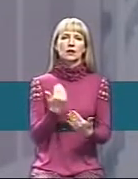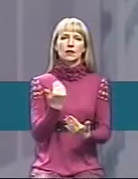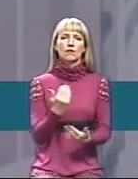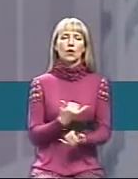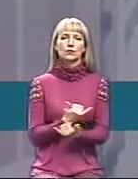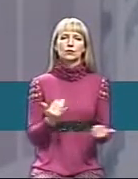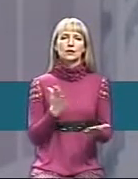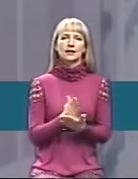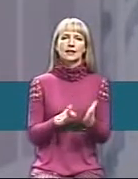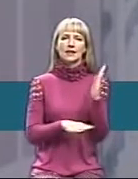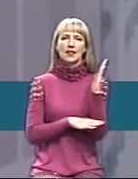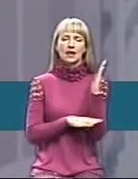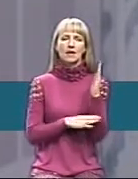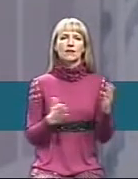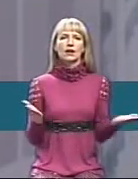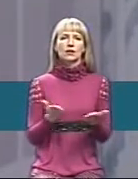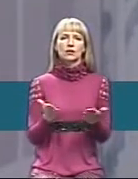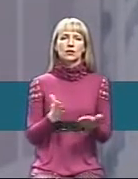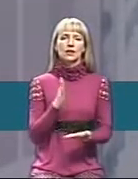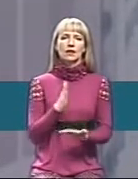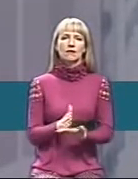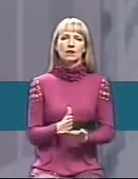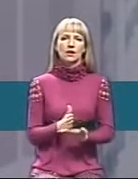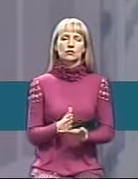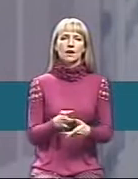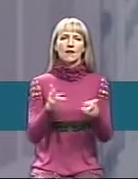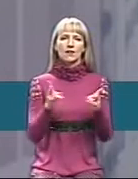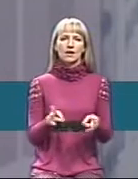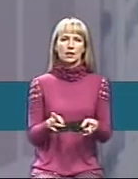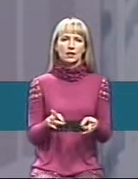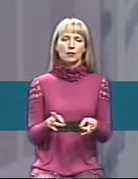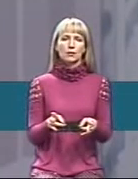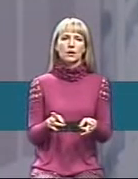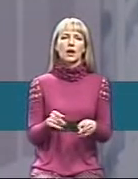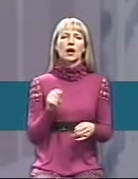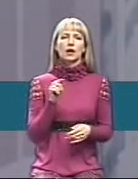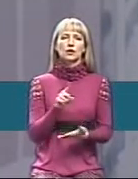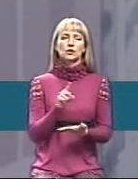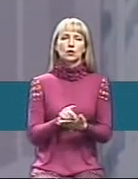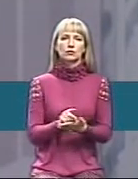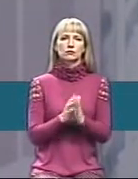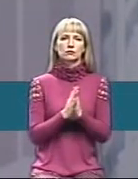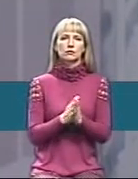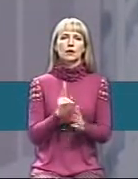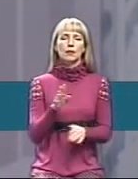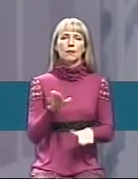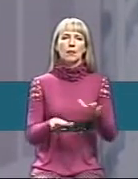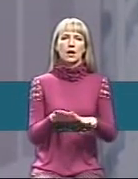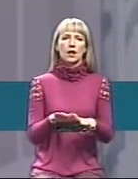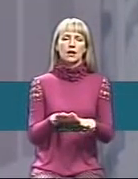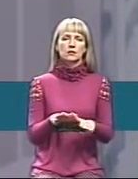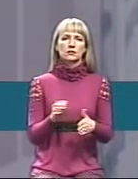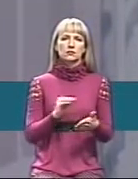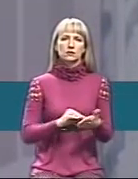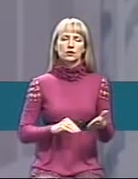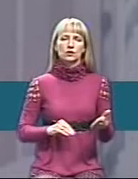обслуживании, находятся деревья, которые являются аварийными, они должны обратиться, эти балансодержатели, обратиться должны